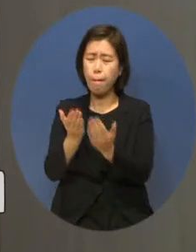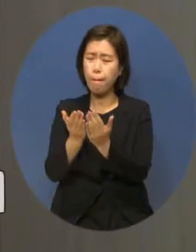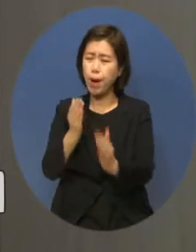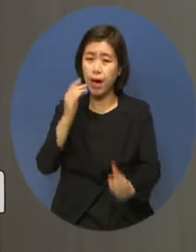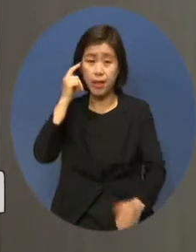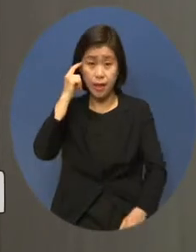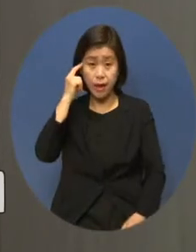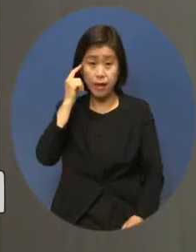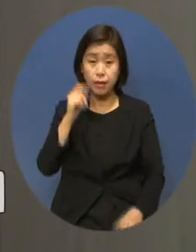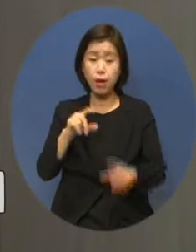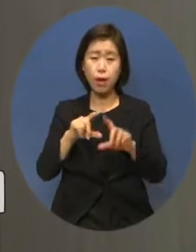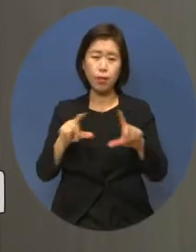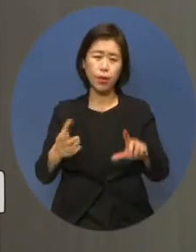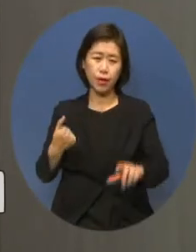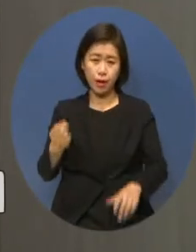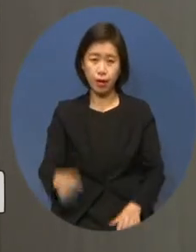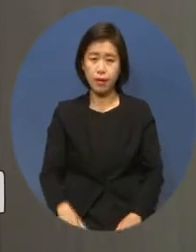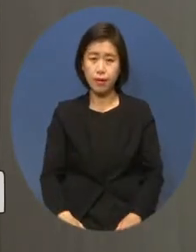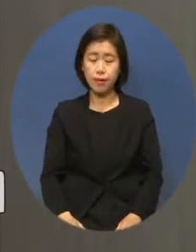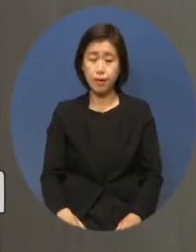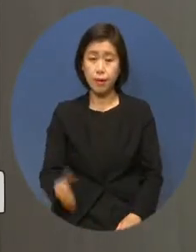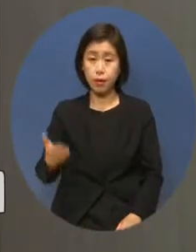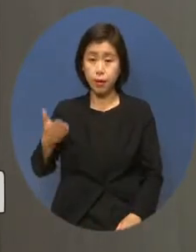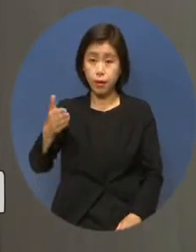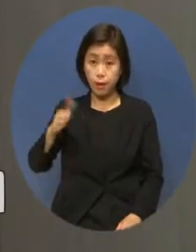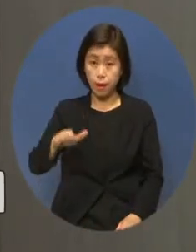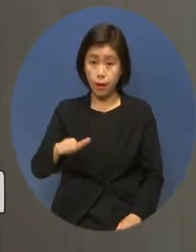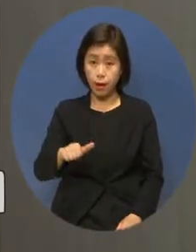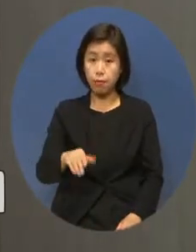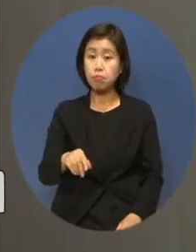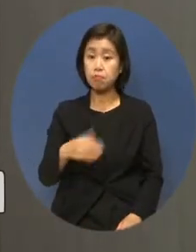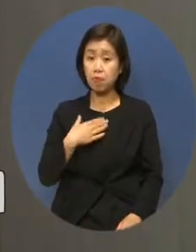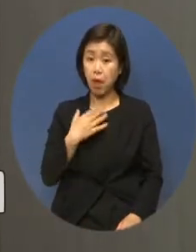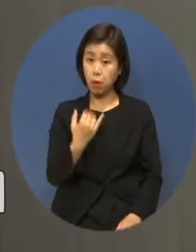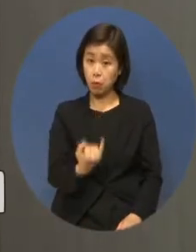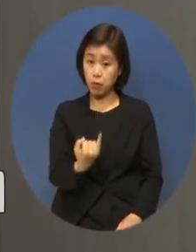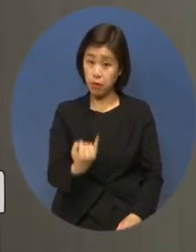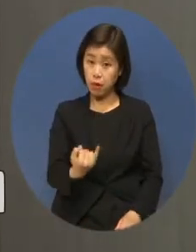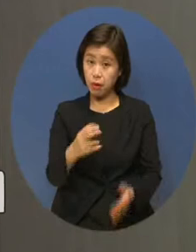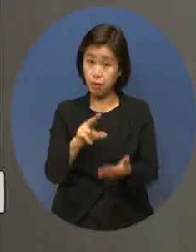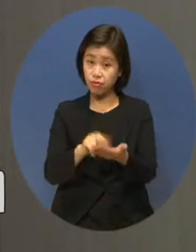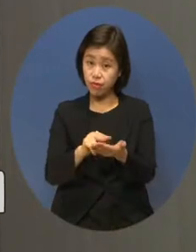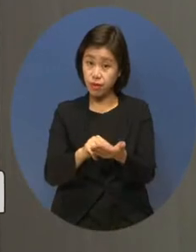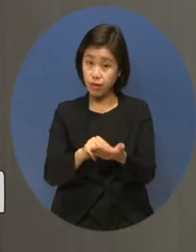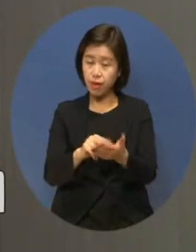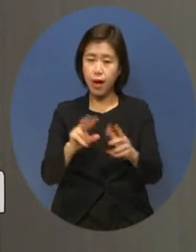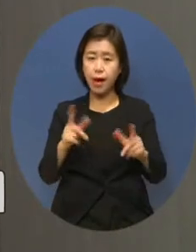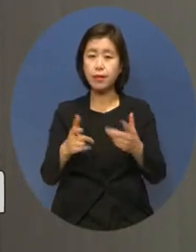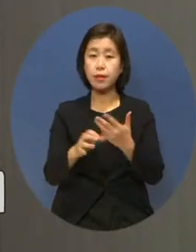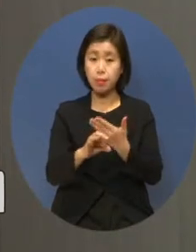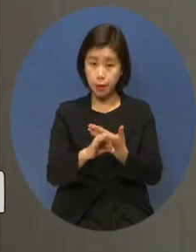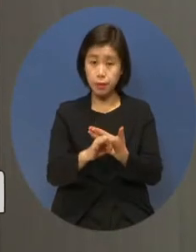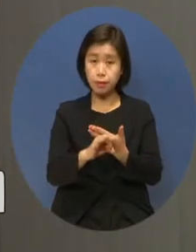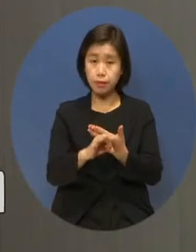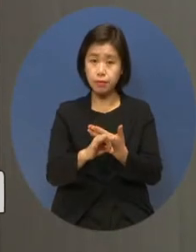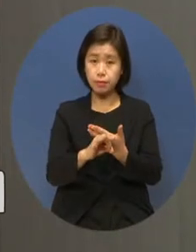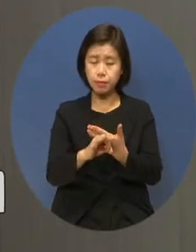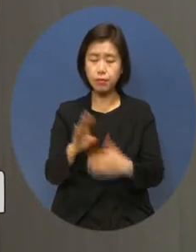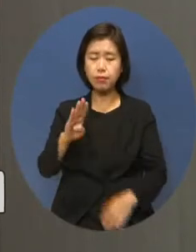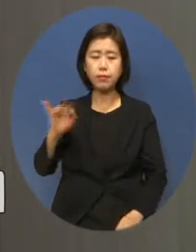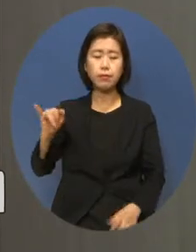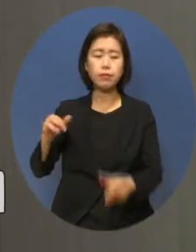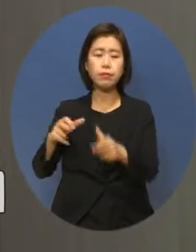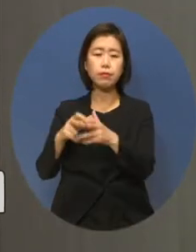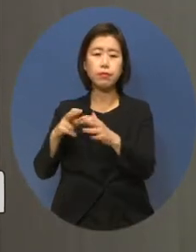느껴지는데 그것이 과연 장혜정의 문제인 것인지 아니면 이렇게나 비장애인 중심으로